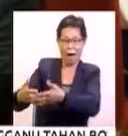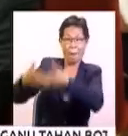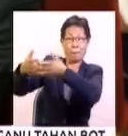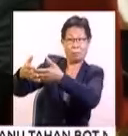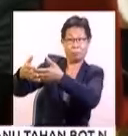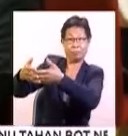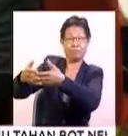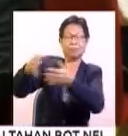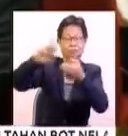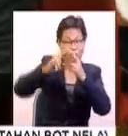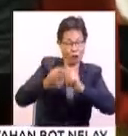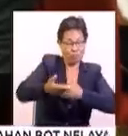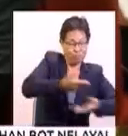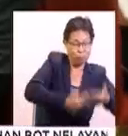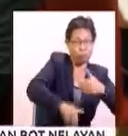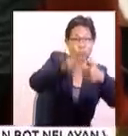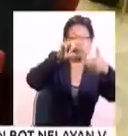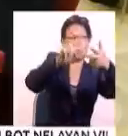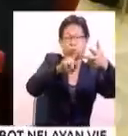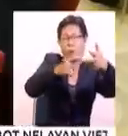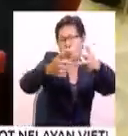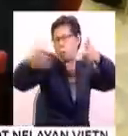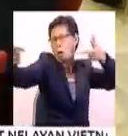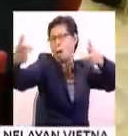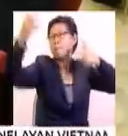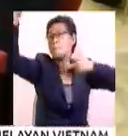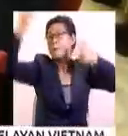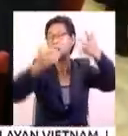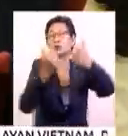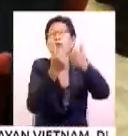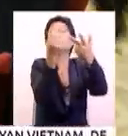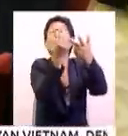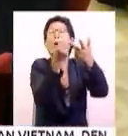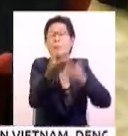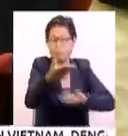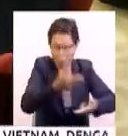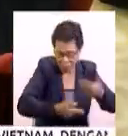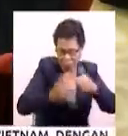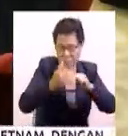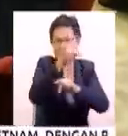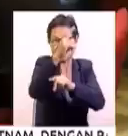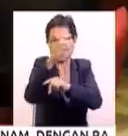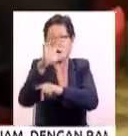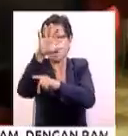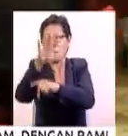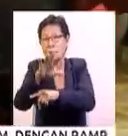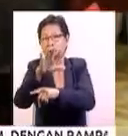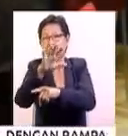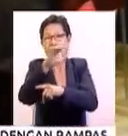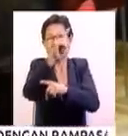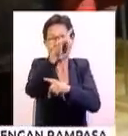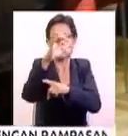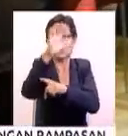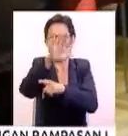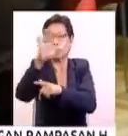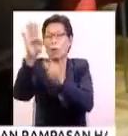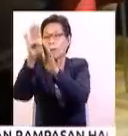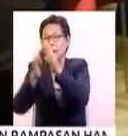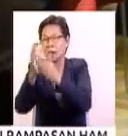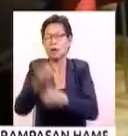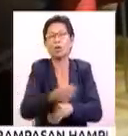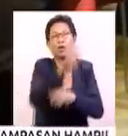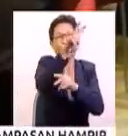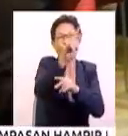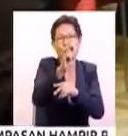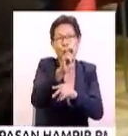Syarikat merupakan rakan dagang ketiga terbesar Malaysia dengan jumlah dagangan melebihi RM155 bilion. Manakala